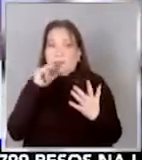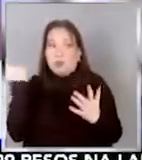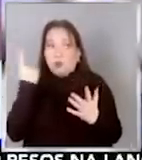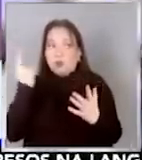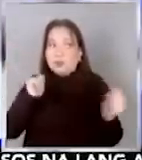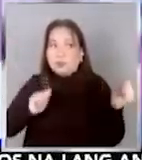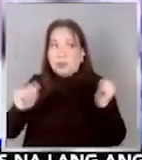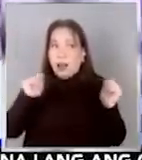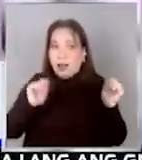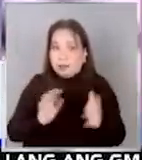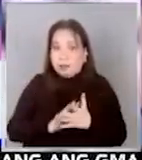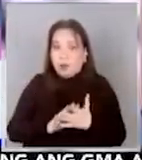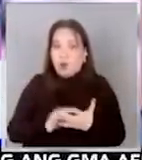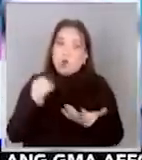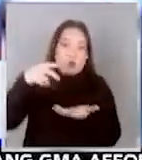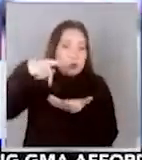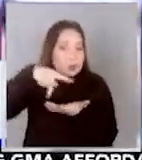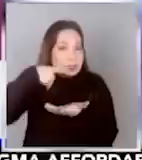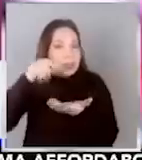dancing,